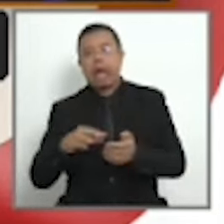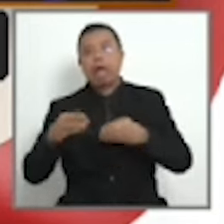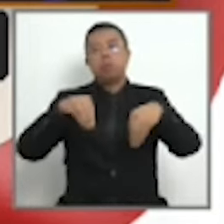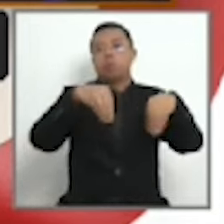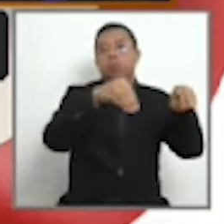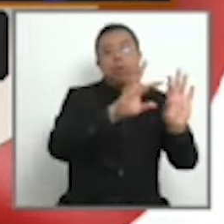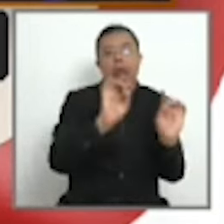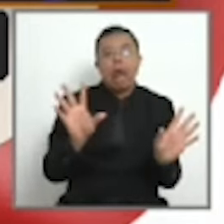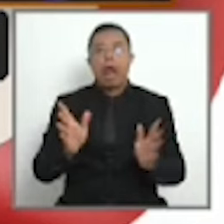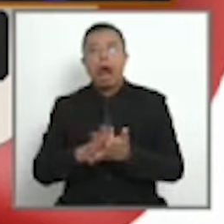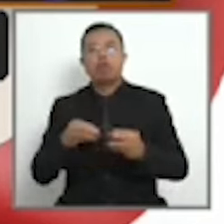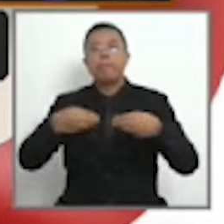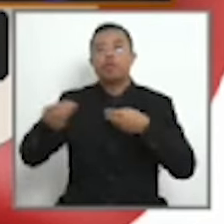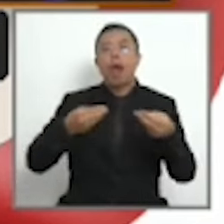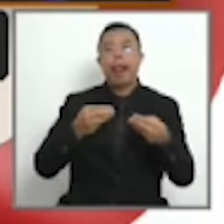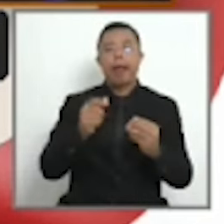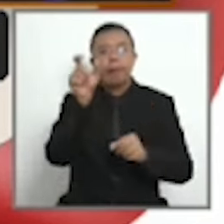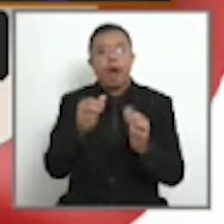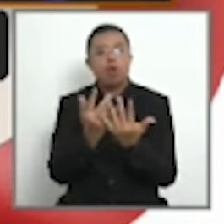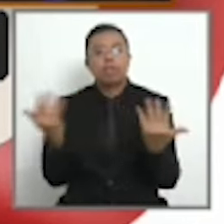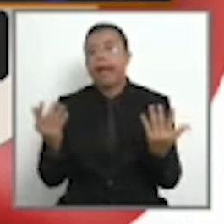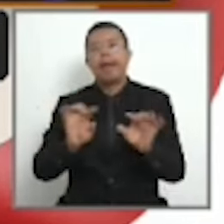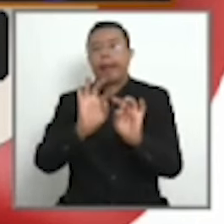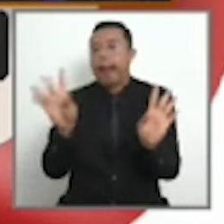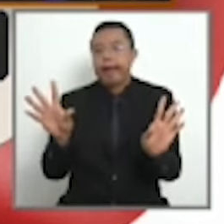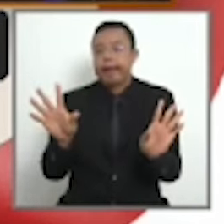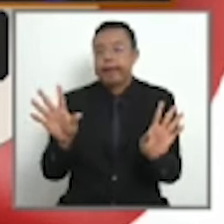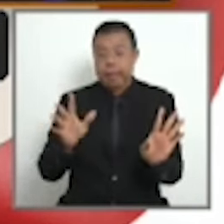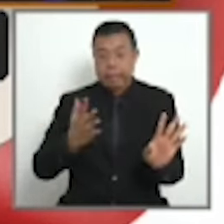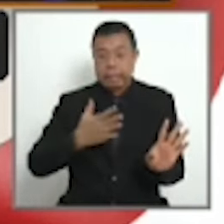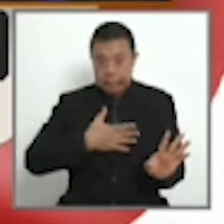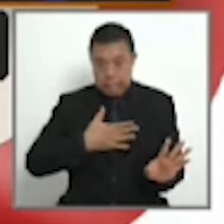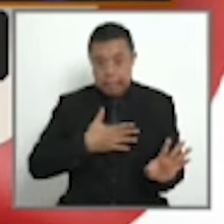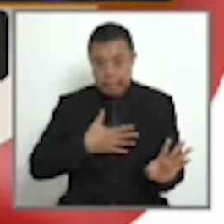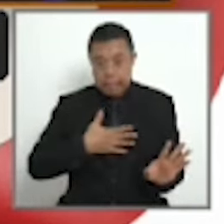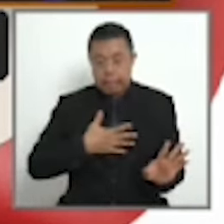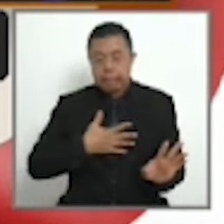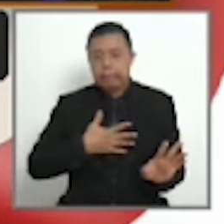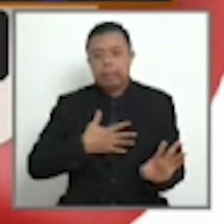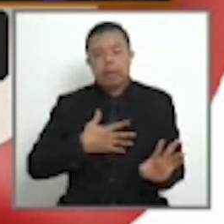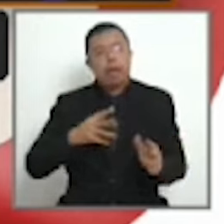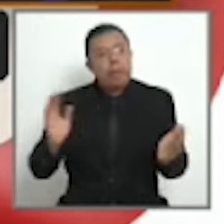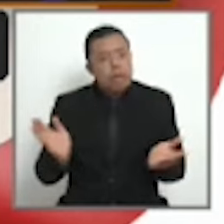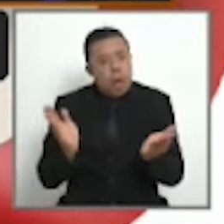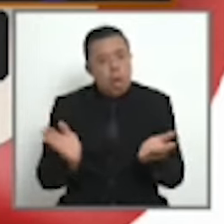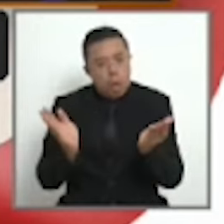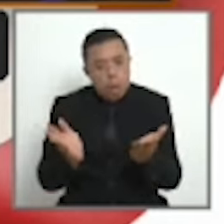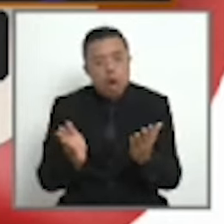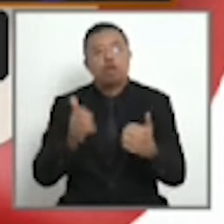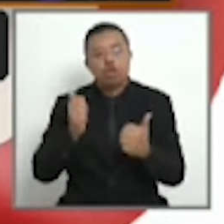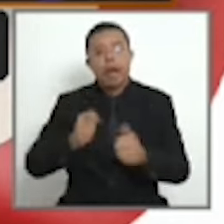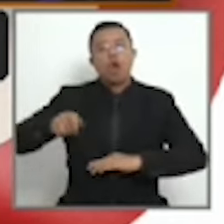eksploitasi human trafficking dan sebagainya jadi saya eh sangat-sangat mendorong